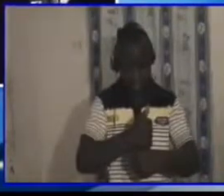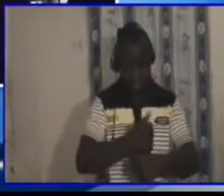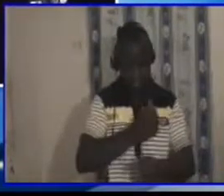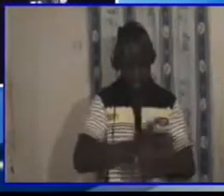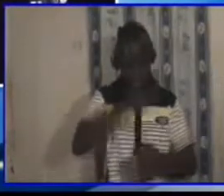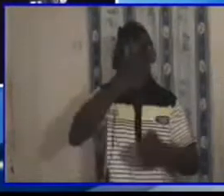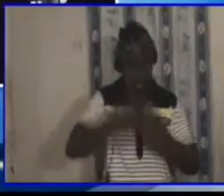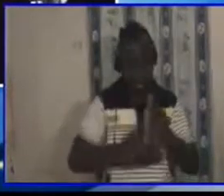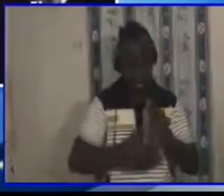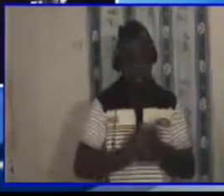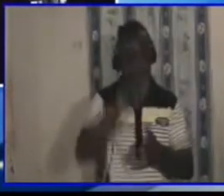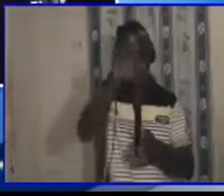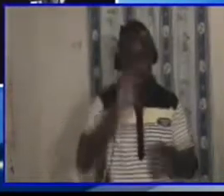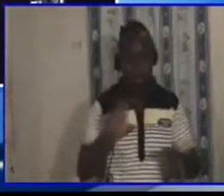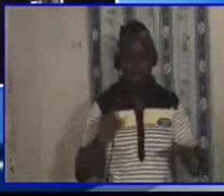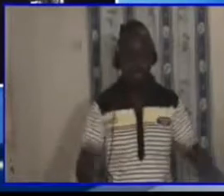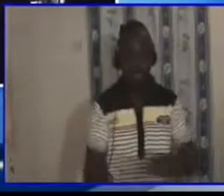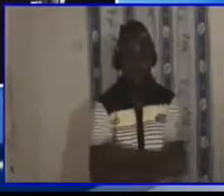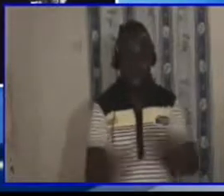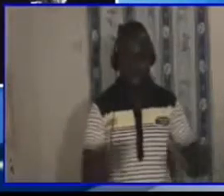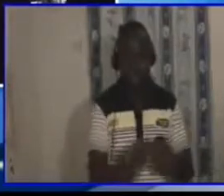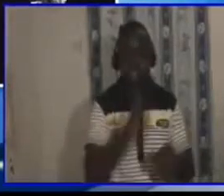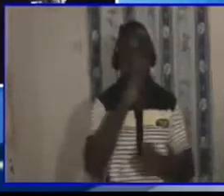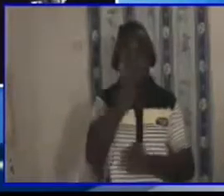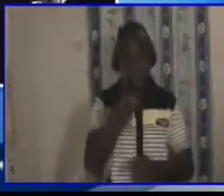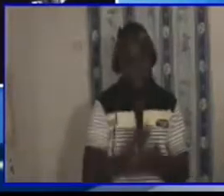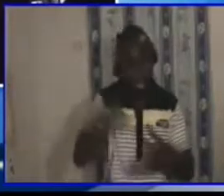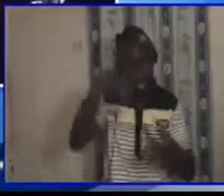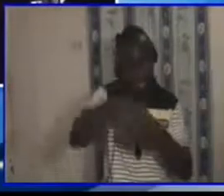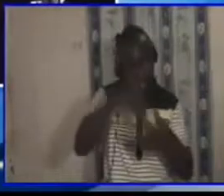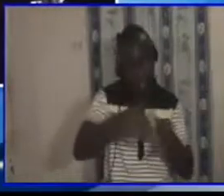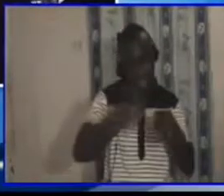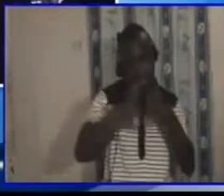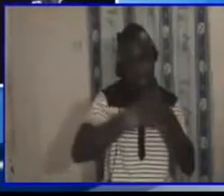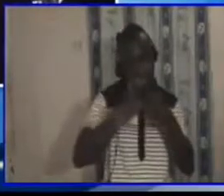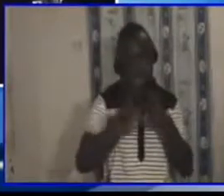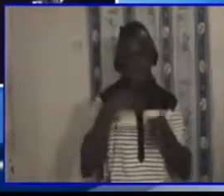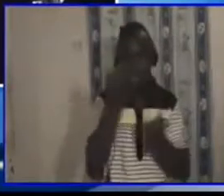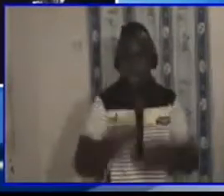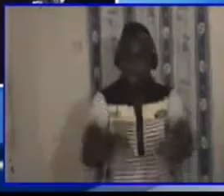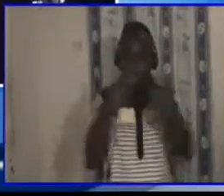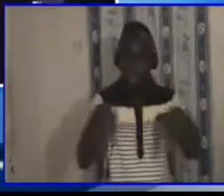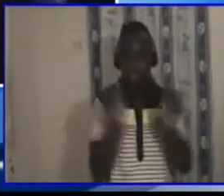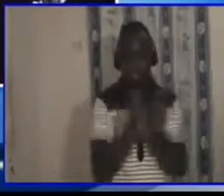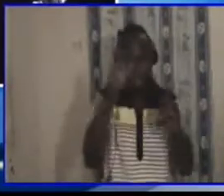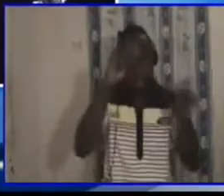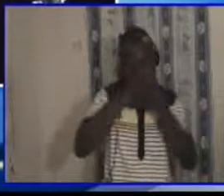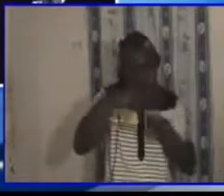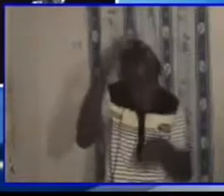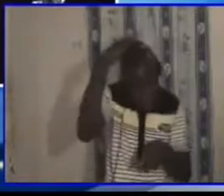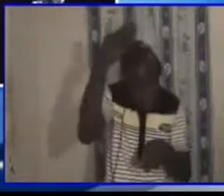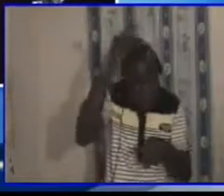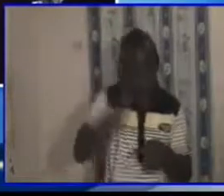la salvezza è legata alla fede nel messaggio che è stato portato dal fratello